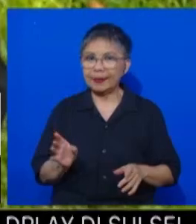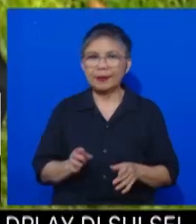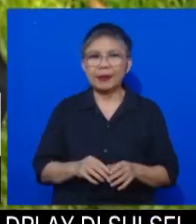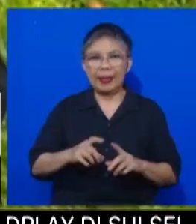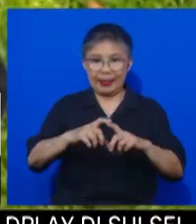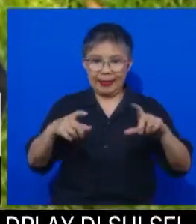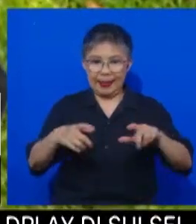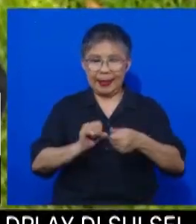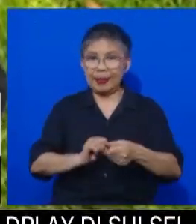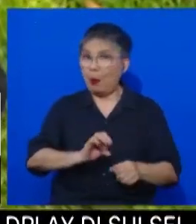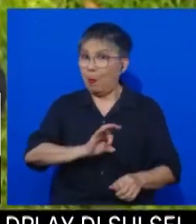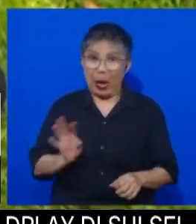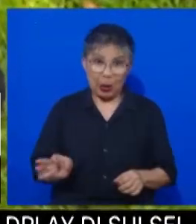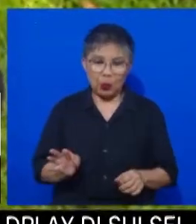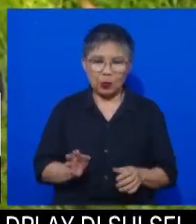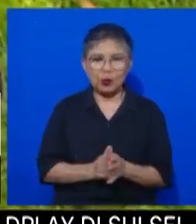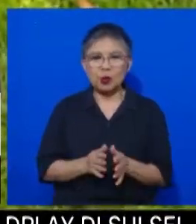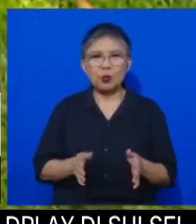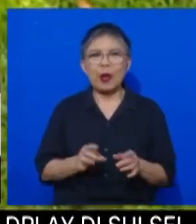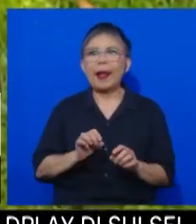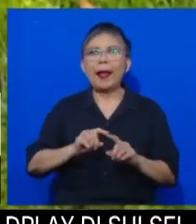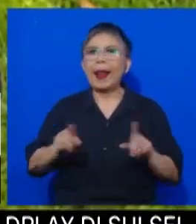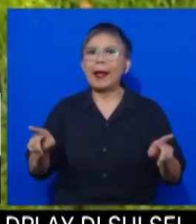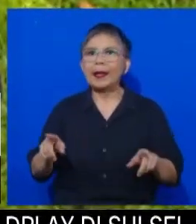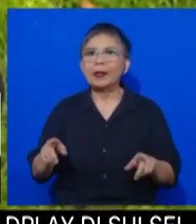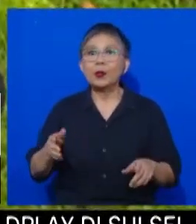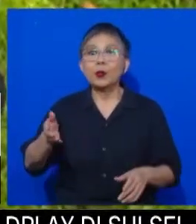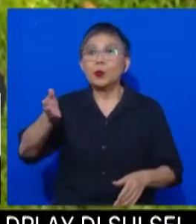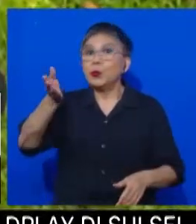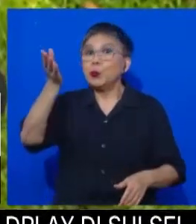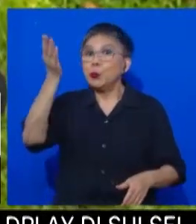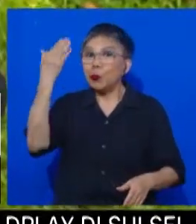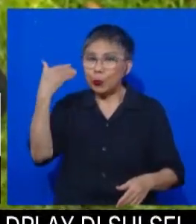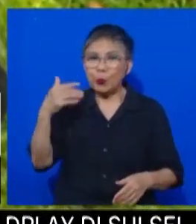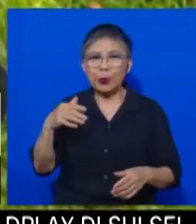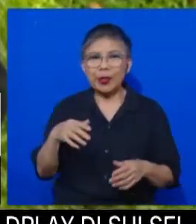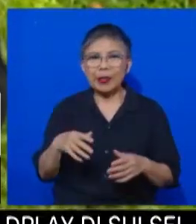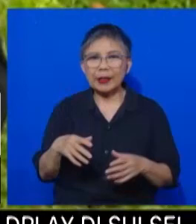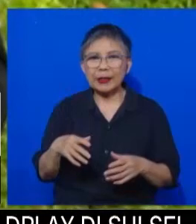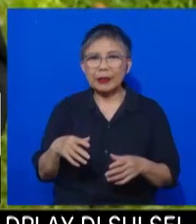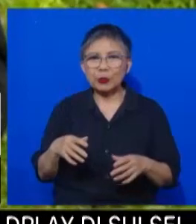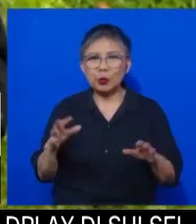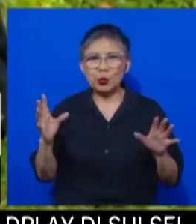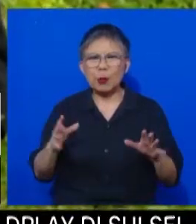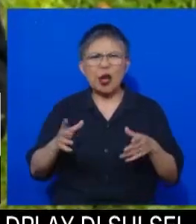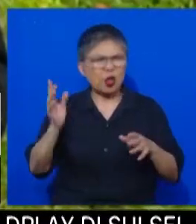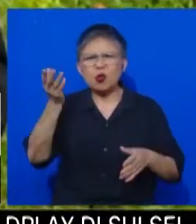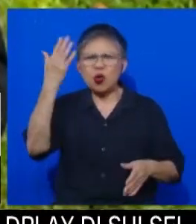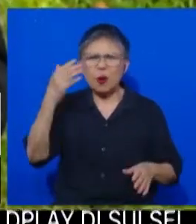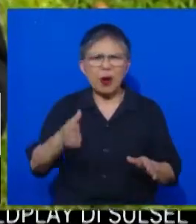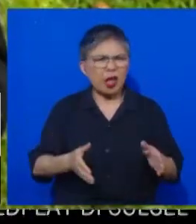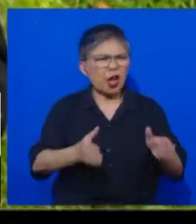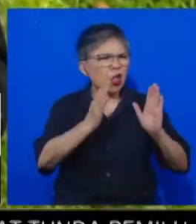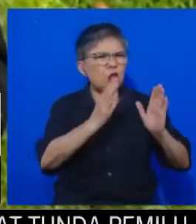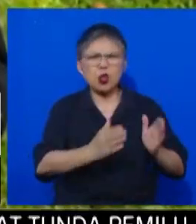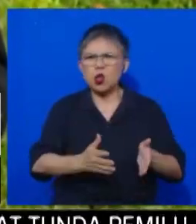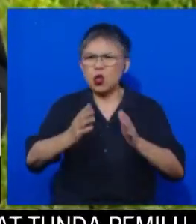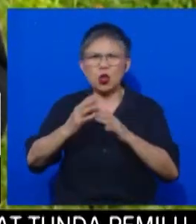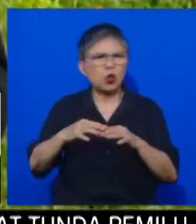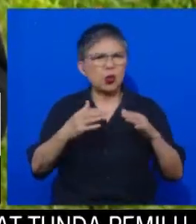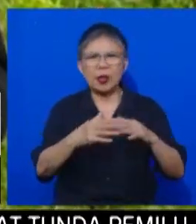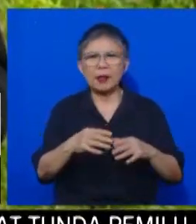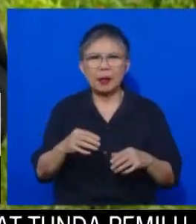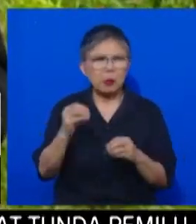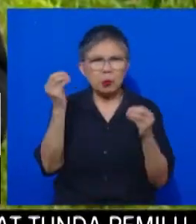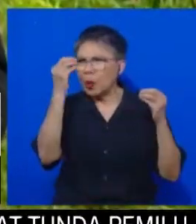tiket masuk, semua jalurnya tuh berbeda. Biasanya kan kalau ini kan terlalu banyak gedung-gedung ya, jadi kita bingung gitu loh masuk-masuk